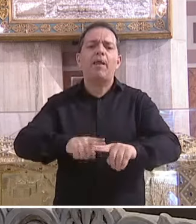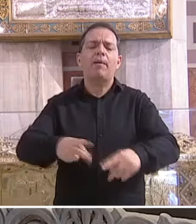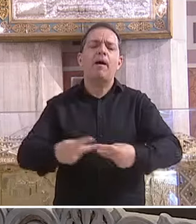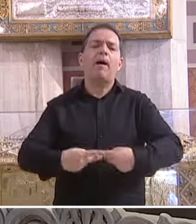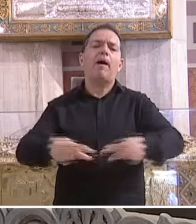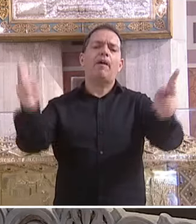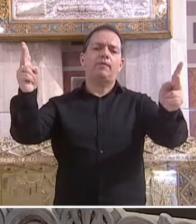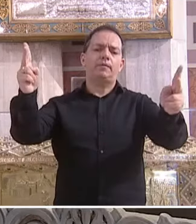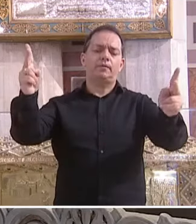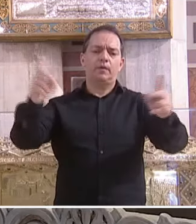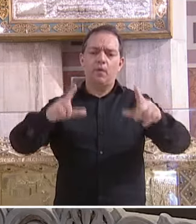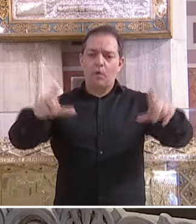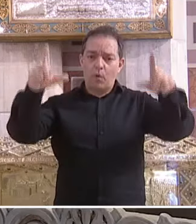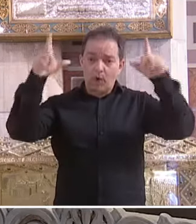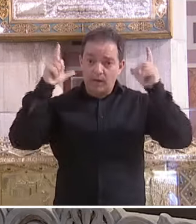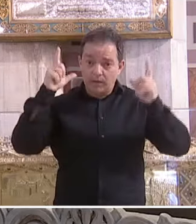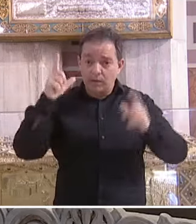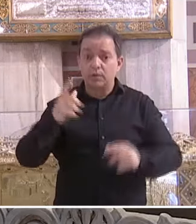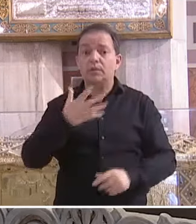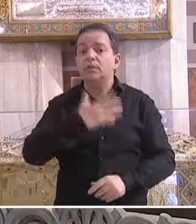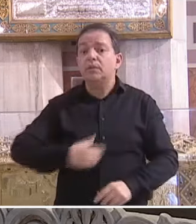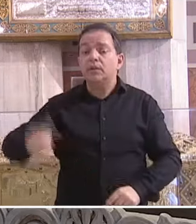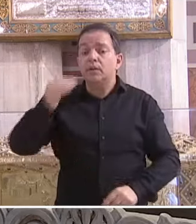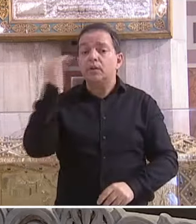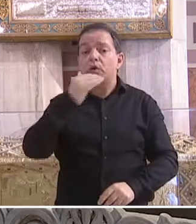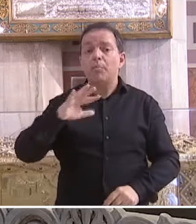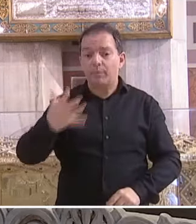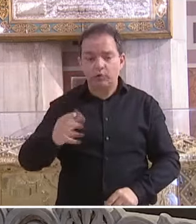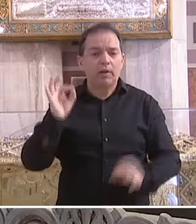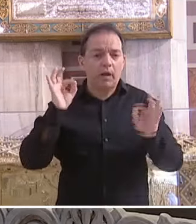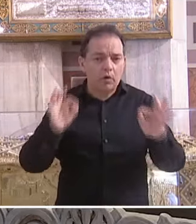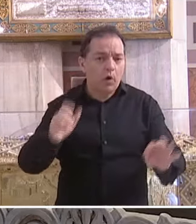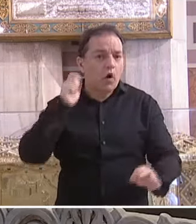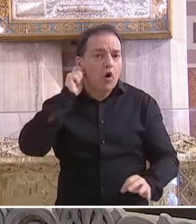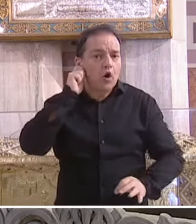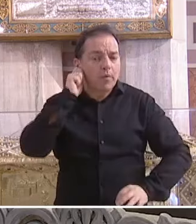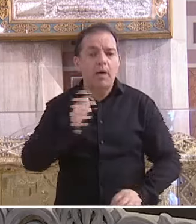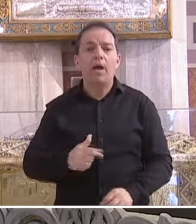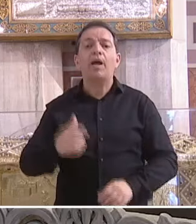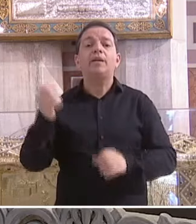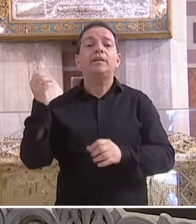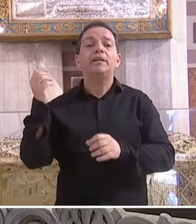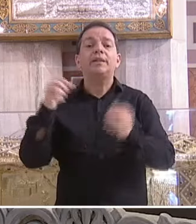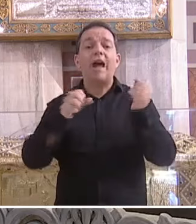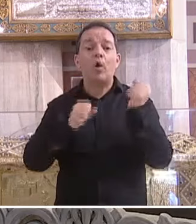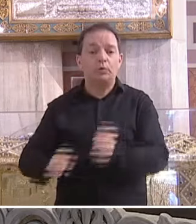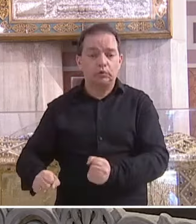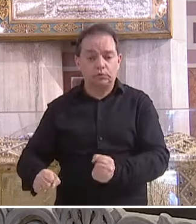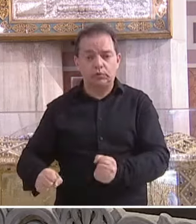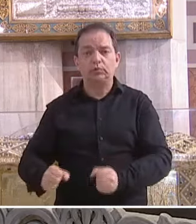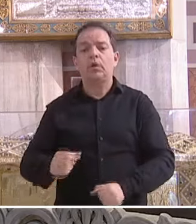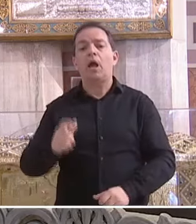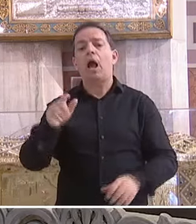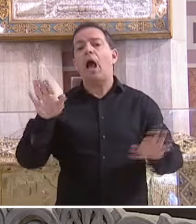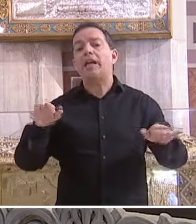ο Πέμπτος, Γεώργιος Αγγελόπουλος το κοσμικό του όνομα,